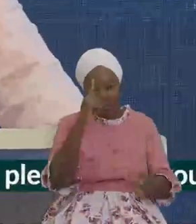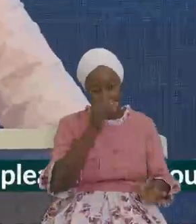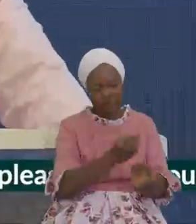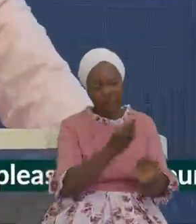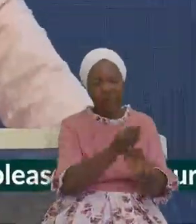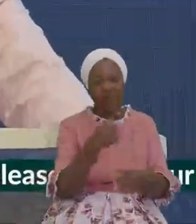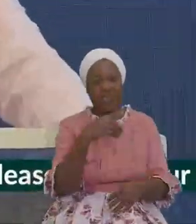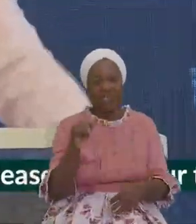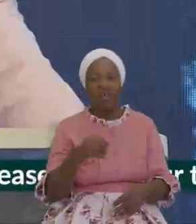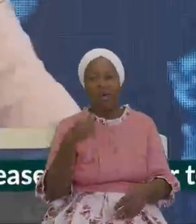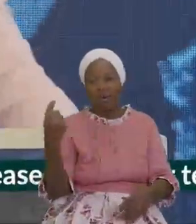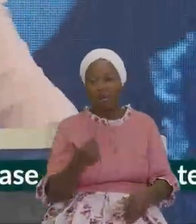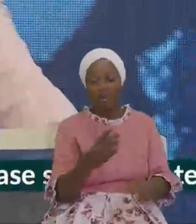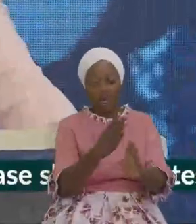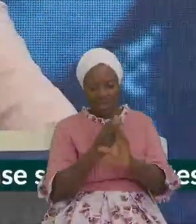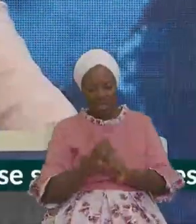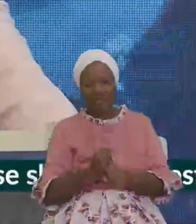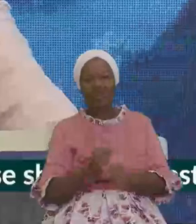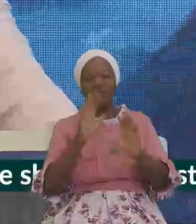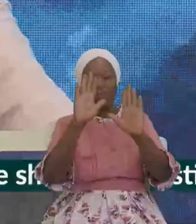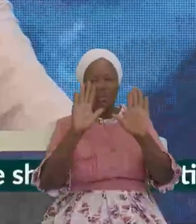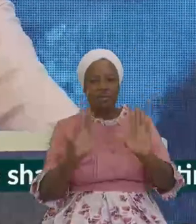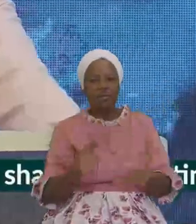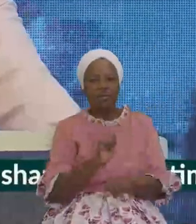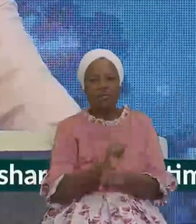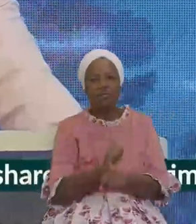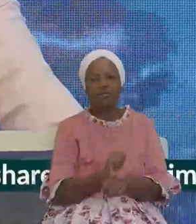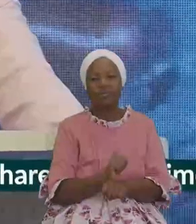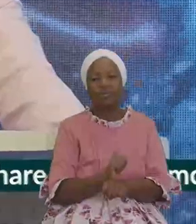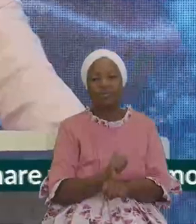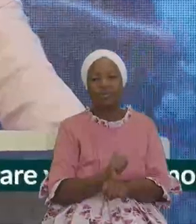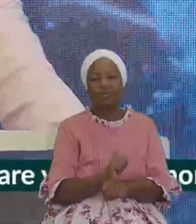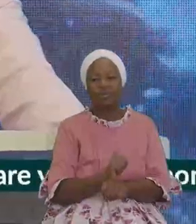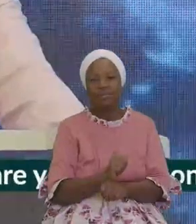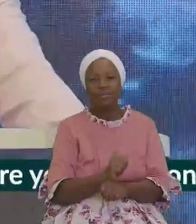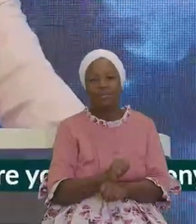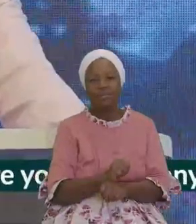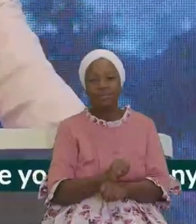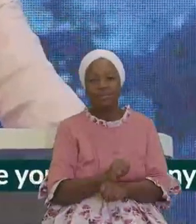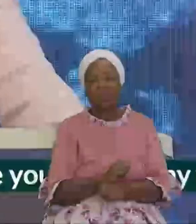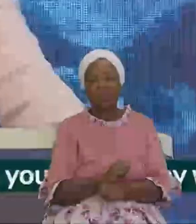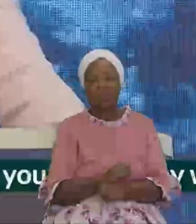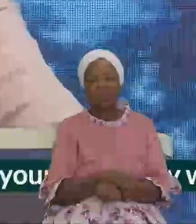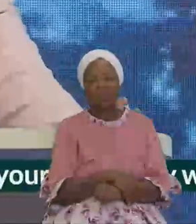Quiconque accepte cette parole digne de confiance reçoit le miracle.